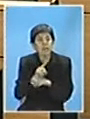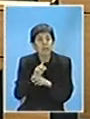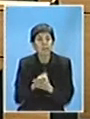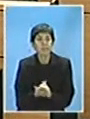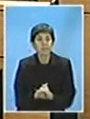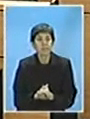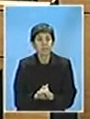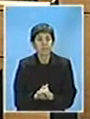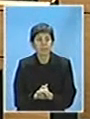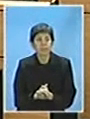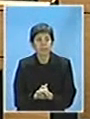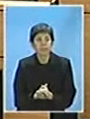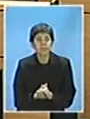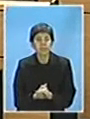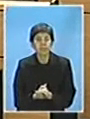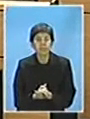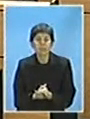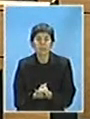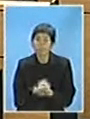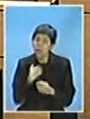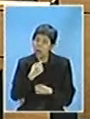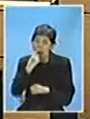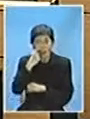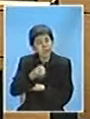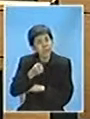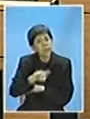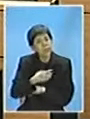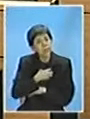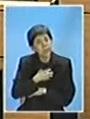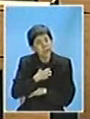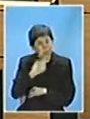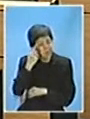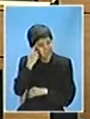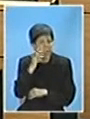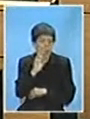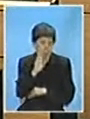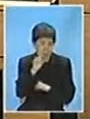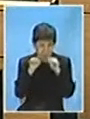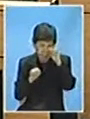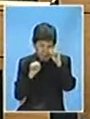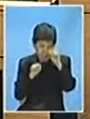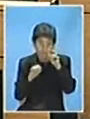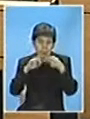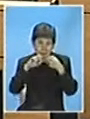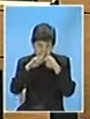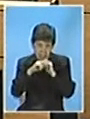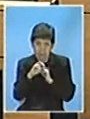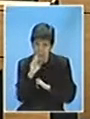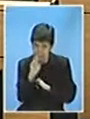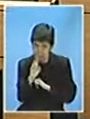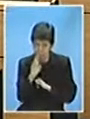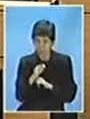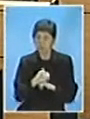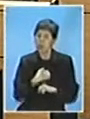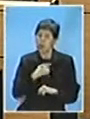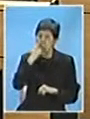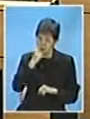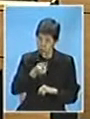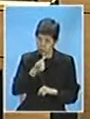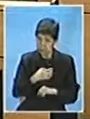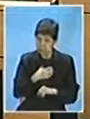รมาธิการยืนยันว่าคงไว้เช่นนี้เนี่ยผมคิดว่ามันจะขัดกันเองนะครับถ้ายังไงยังขอยืนยันว่าถ้าห